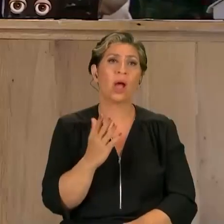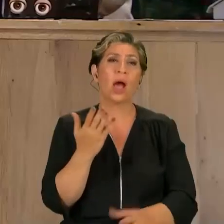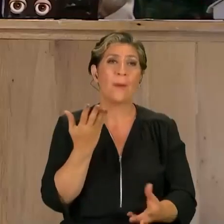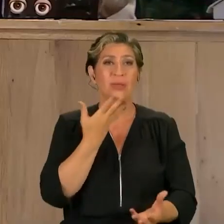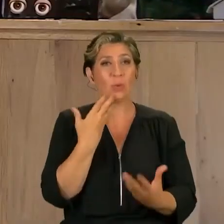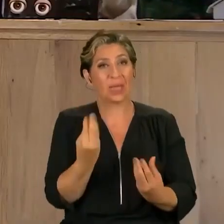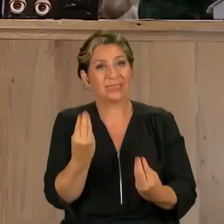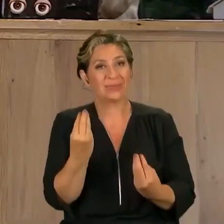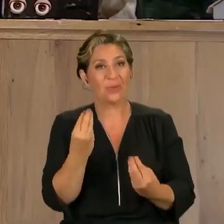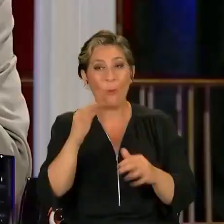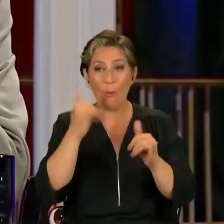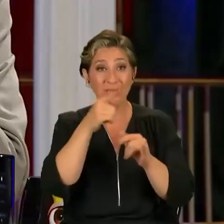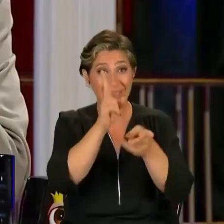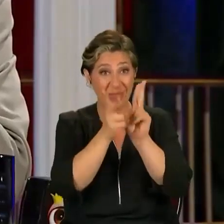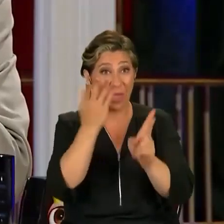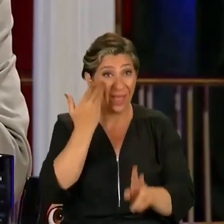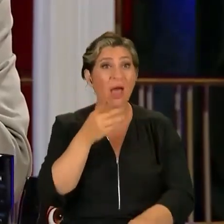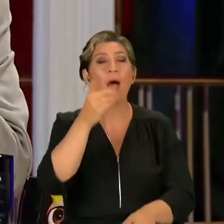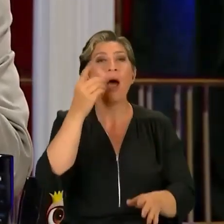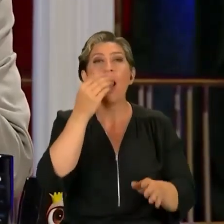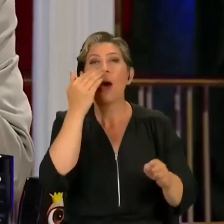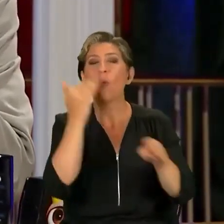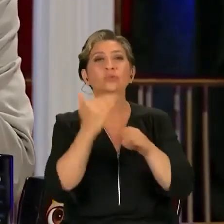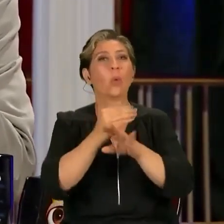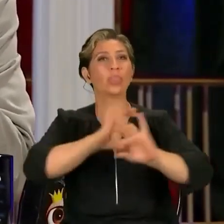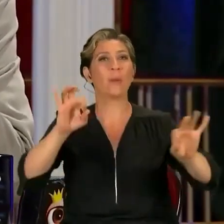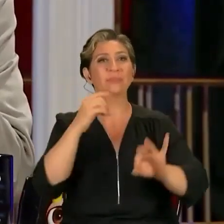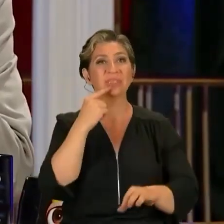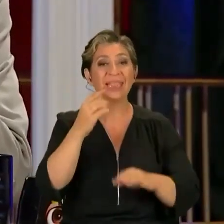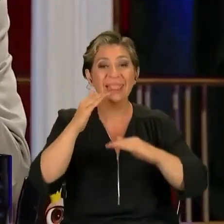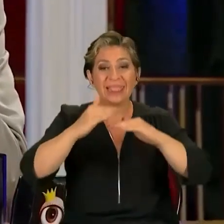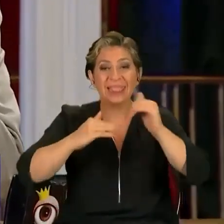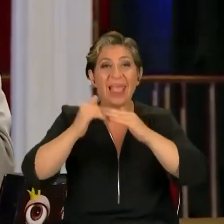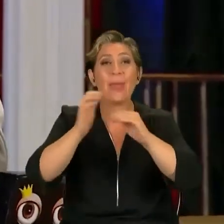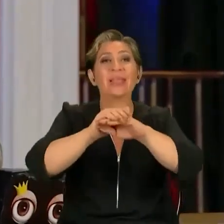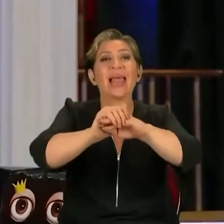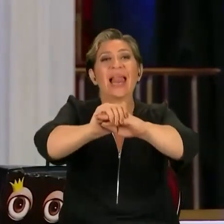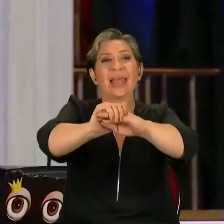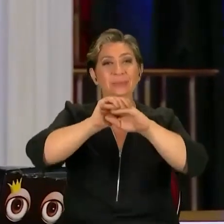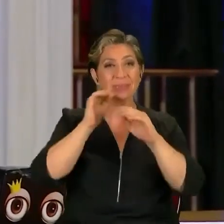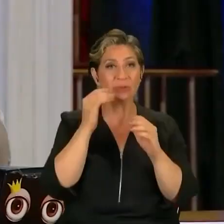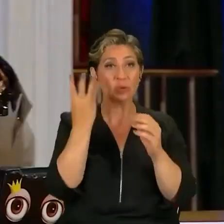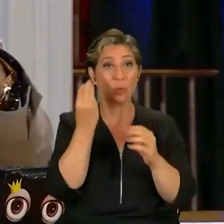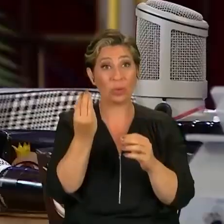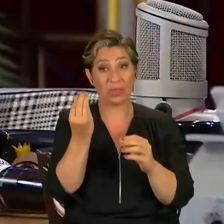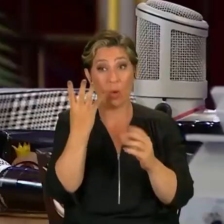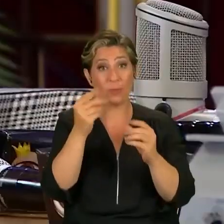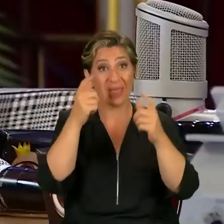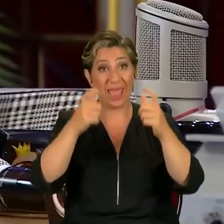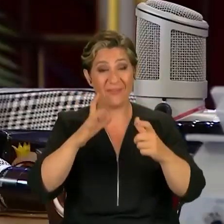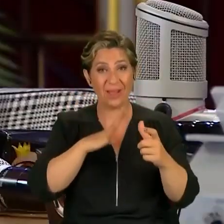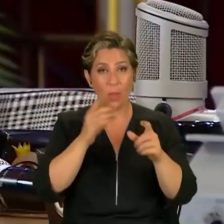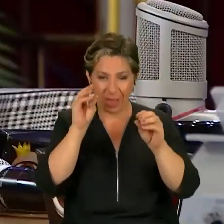çok yakışıyordu yani. Oyunu seyredersen Harem Kabare'yi bu değmesin ellerimizin çok yakıştığı bir yer vardı. Yani